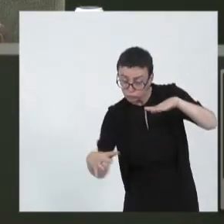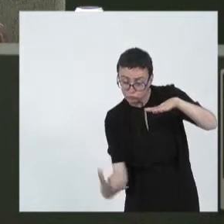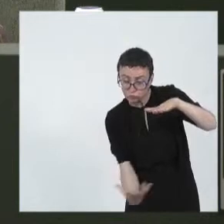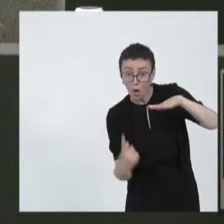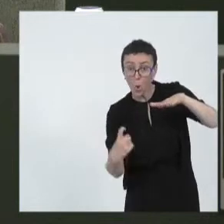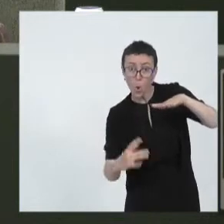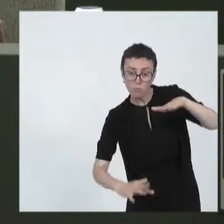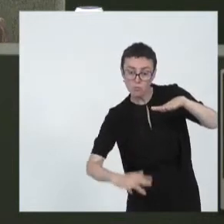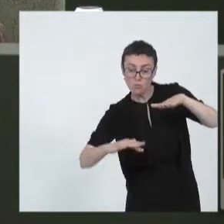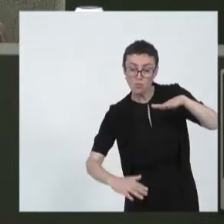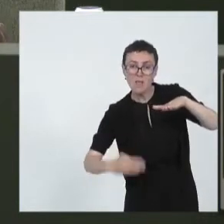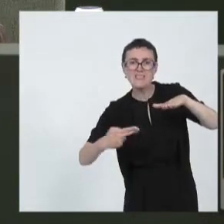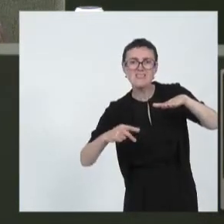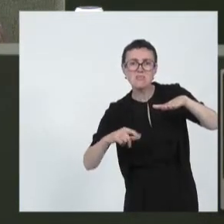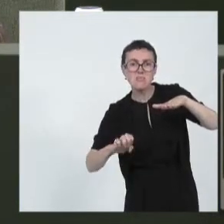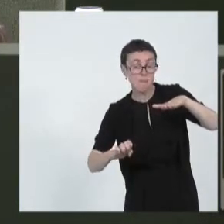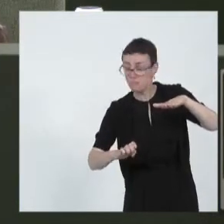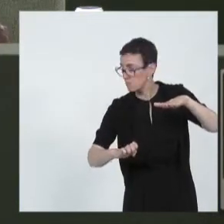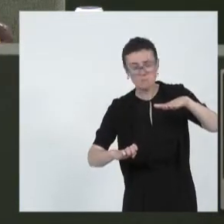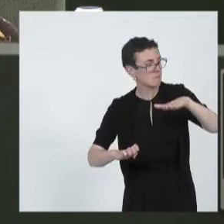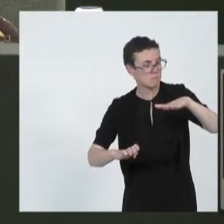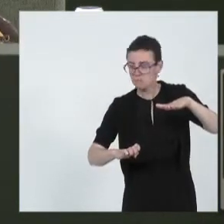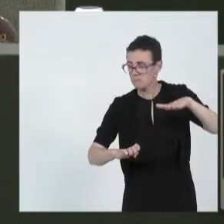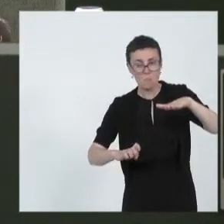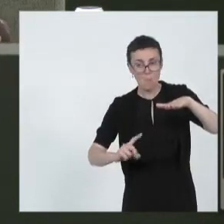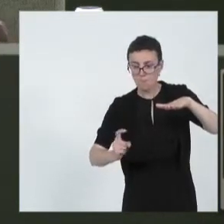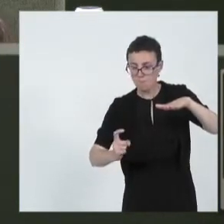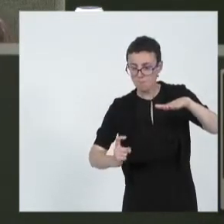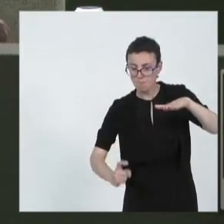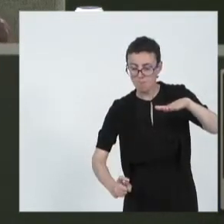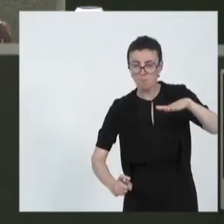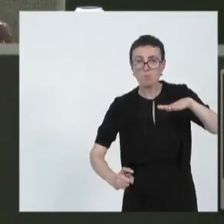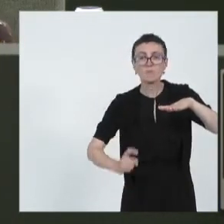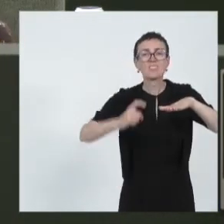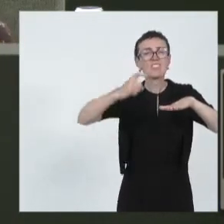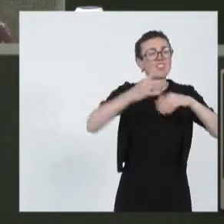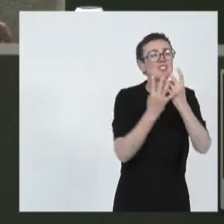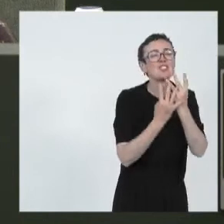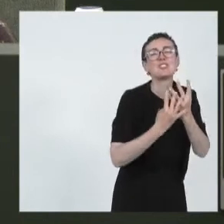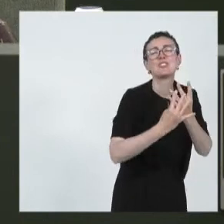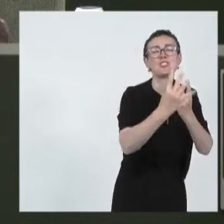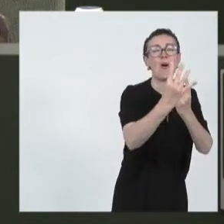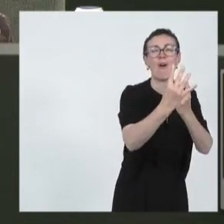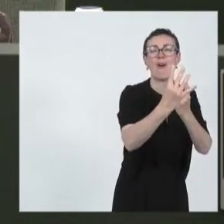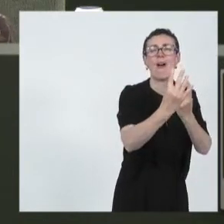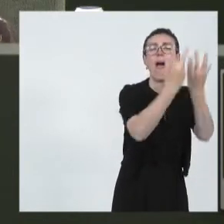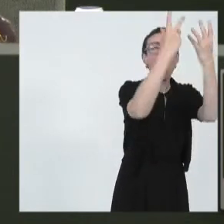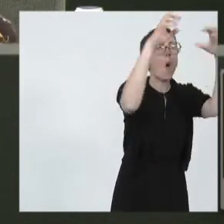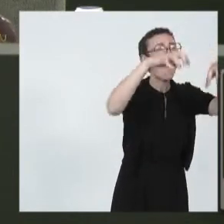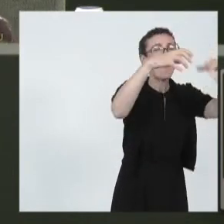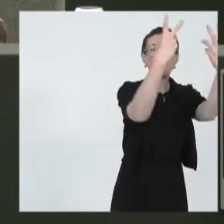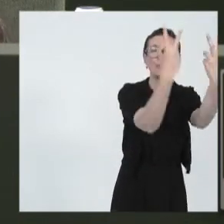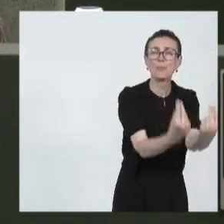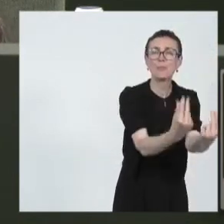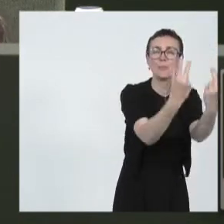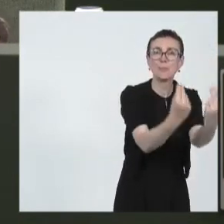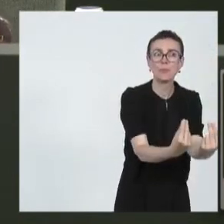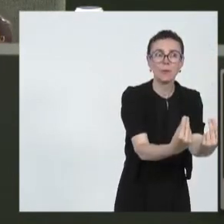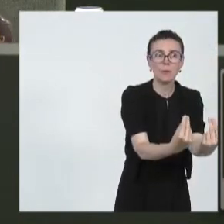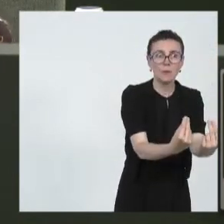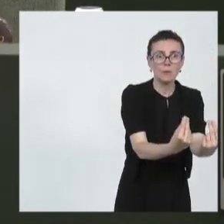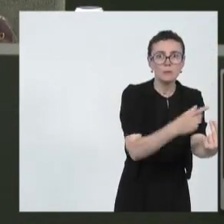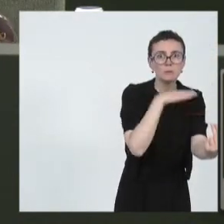courtes qu'auparavant. Près de la moitié des champs captants de la nappe de la Craie sont en dessous des seuils de vigilance. Nous avons tenté de compenser ce